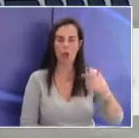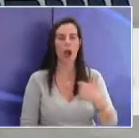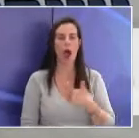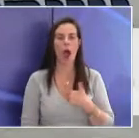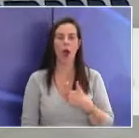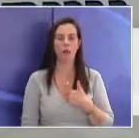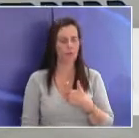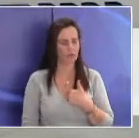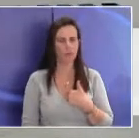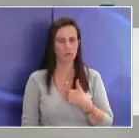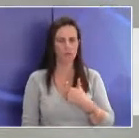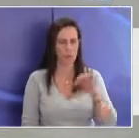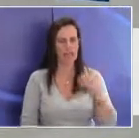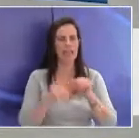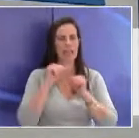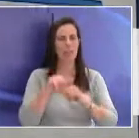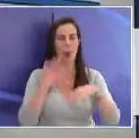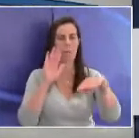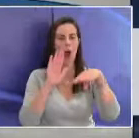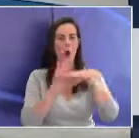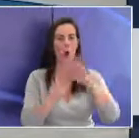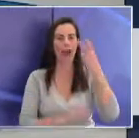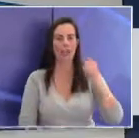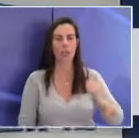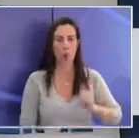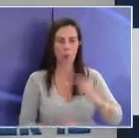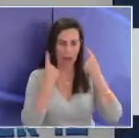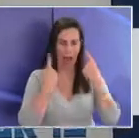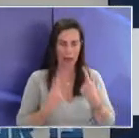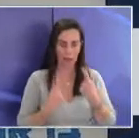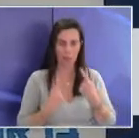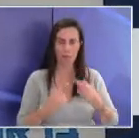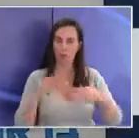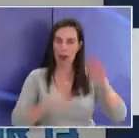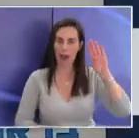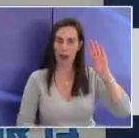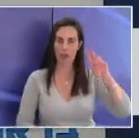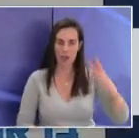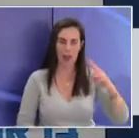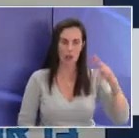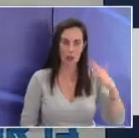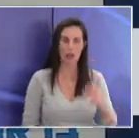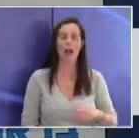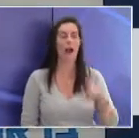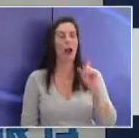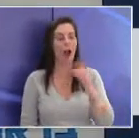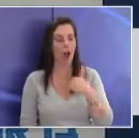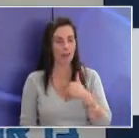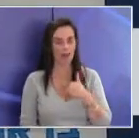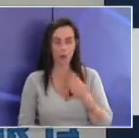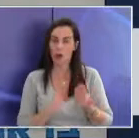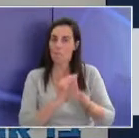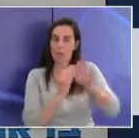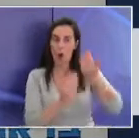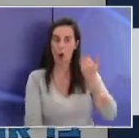אנחנו ללא ספק נתמוך בחוק הגיוס בקריאה השנייה ושלישית. אנחנו